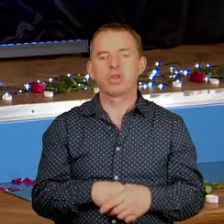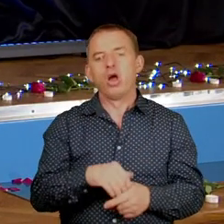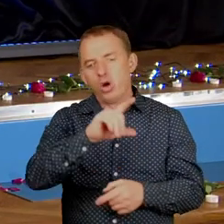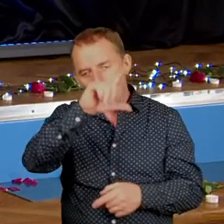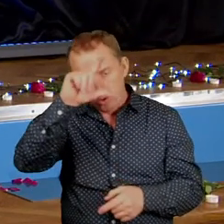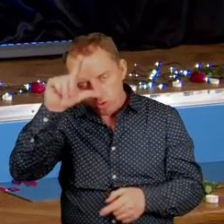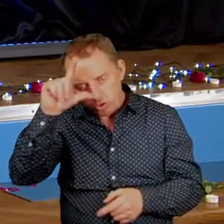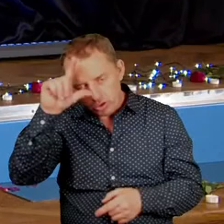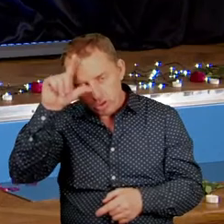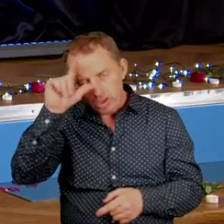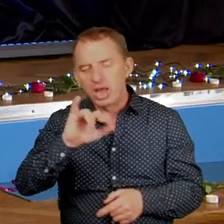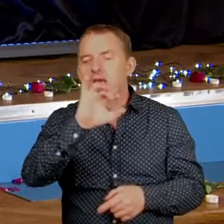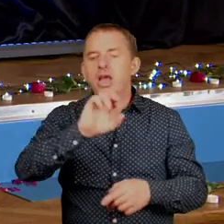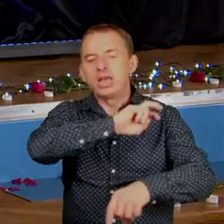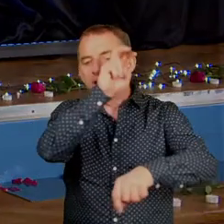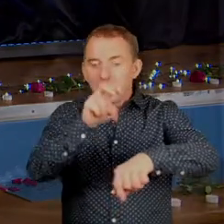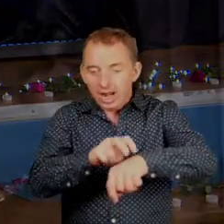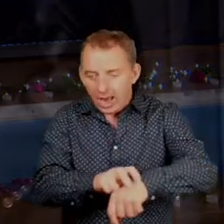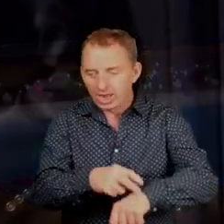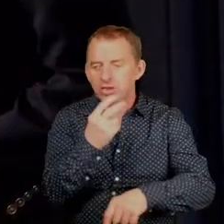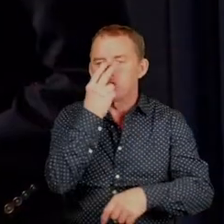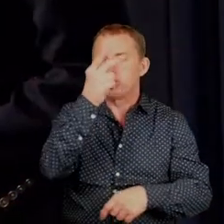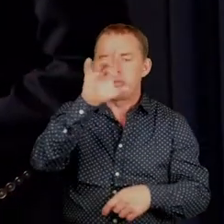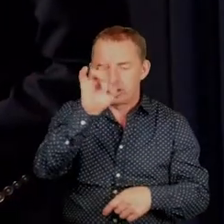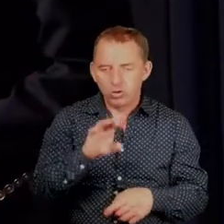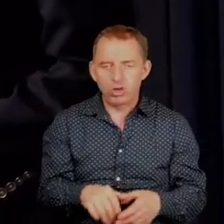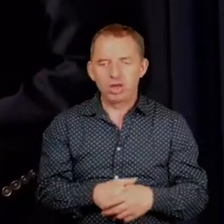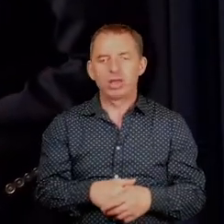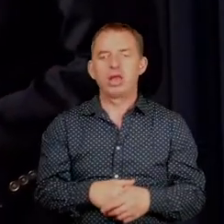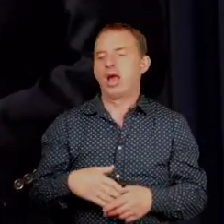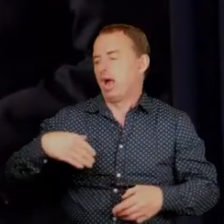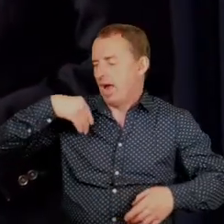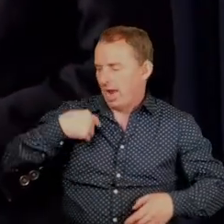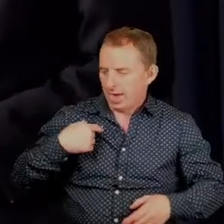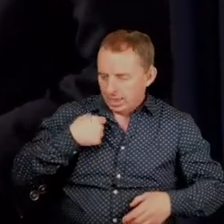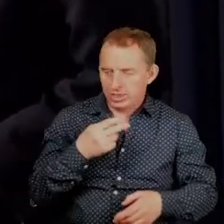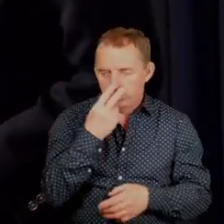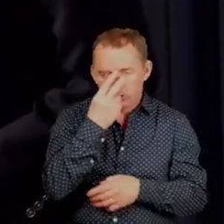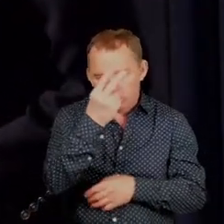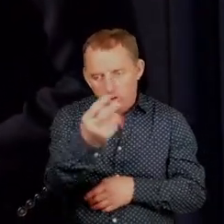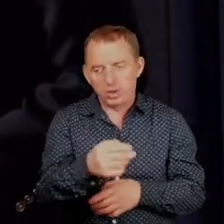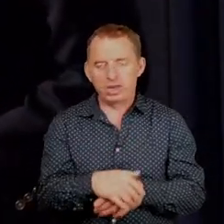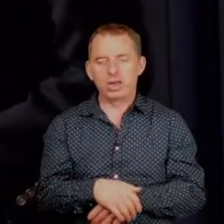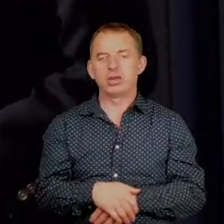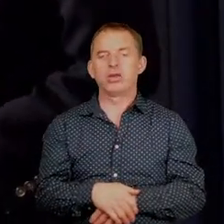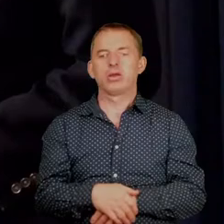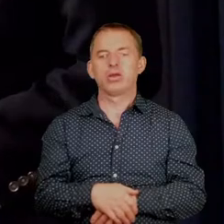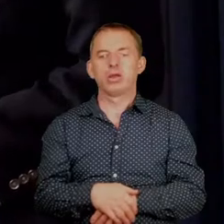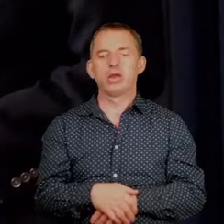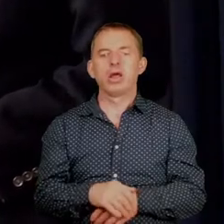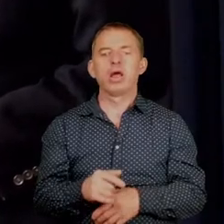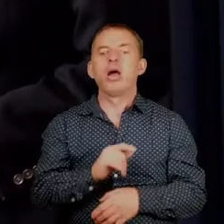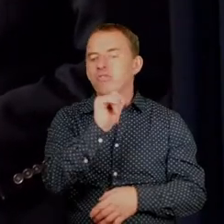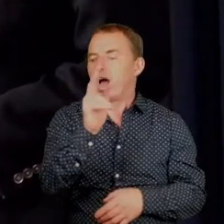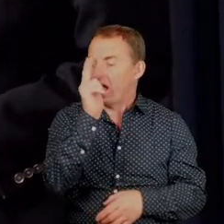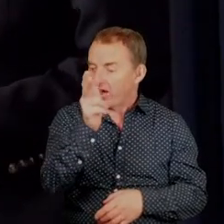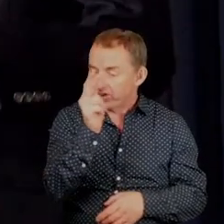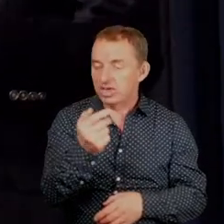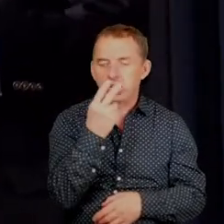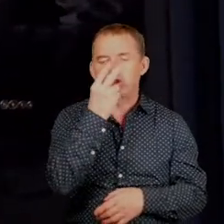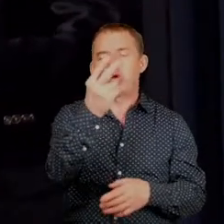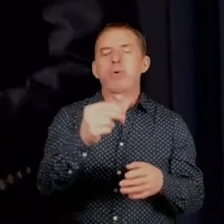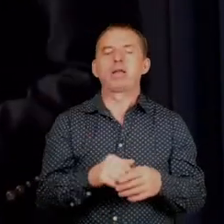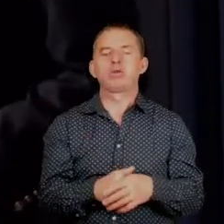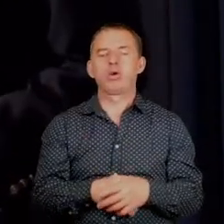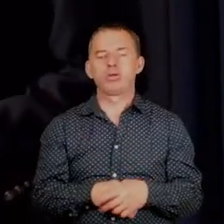w Irlandii zobaczą go. English eyes will see him come. Anglicy go zobaczą. African eyes will see him come. Wszyscy w Afryce go zobaczą.